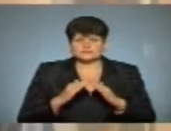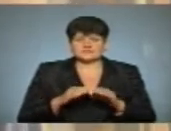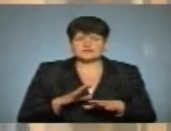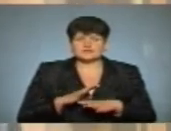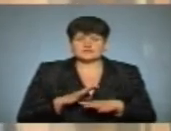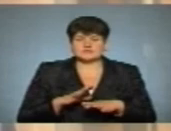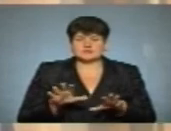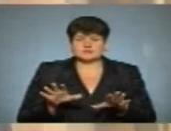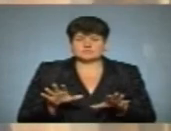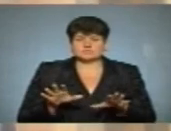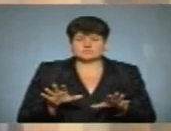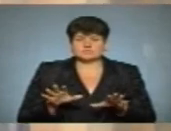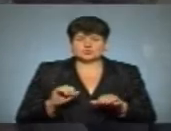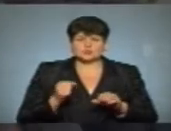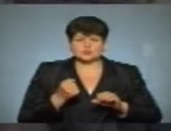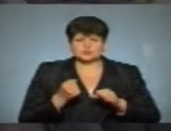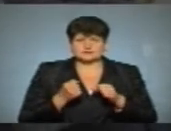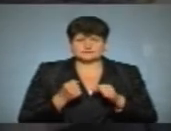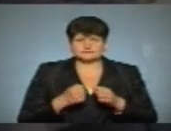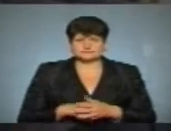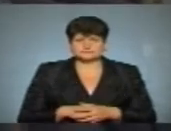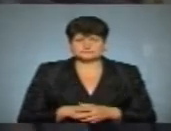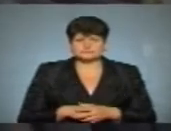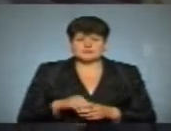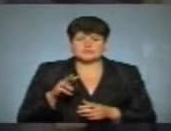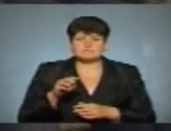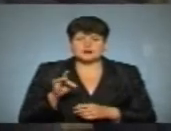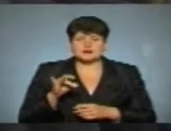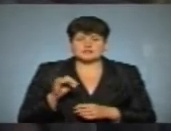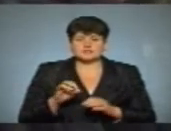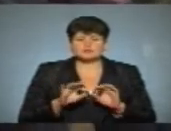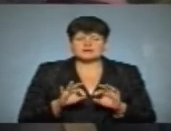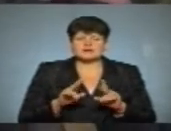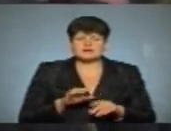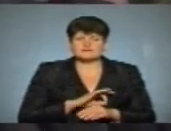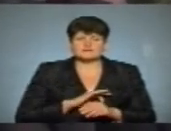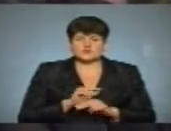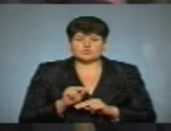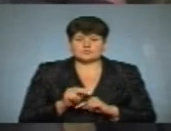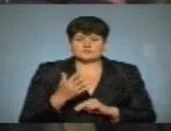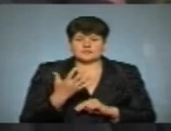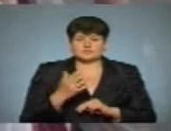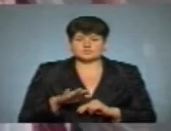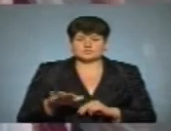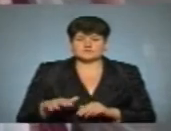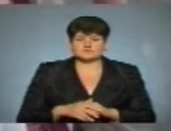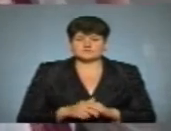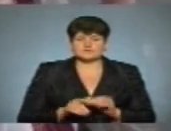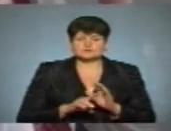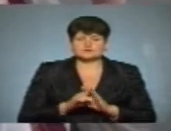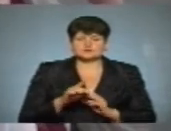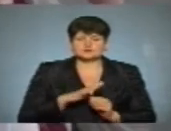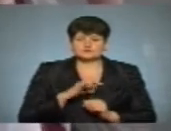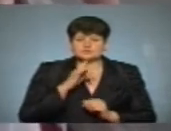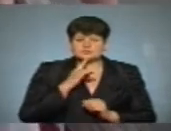ну, типу, друзів. Марина Гуменюк розповіла, як виховує 5 дітей. Спочатку